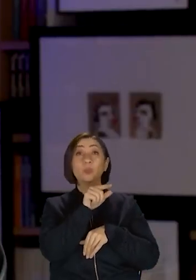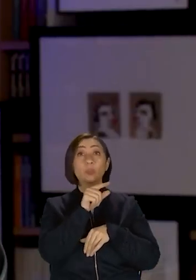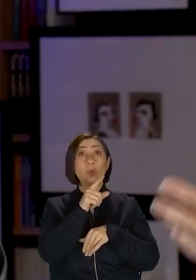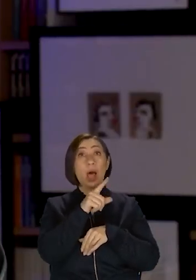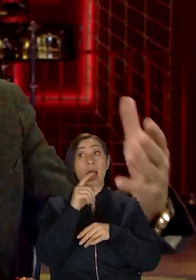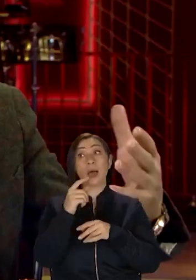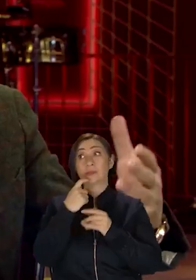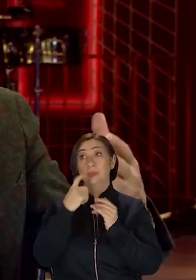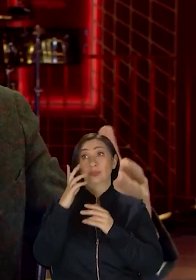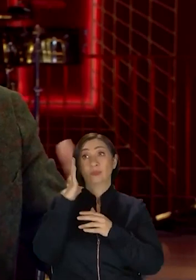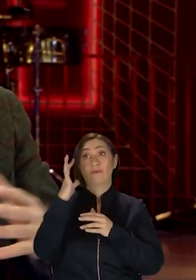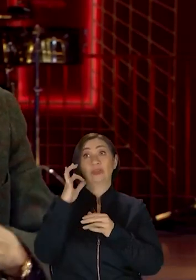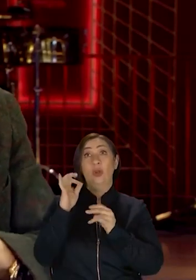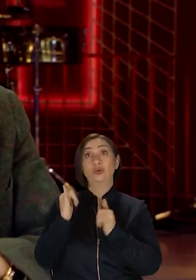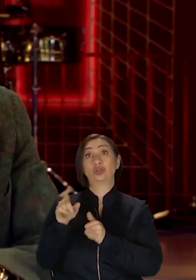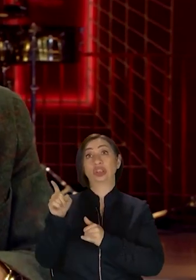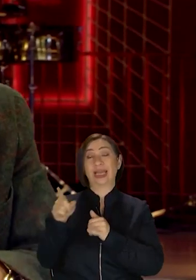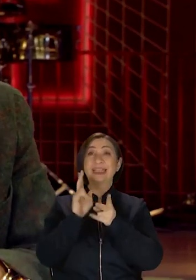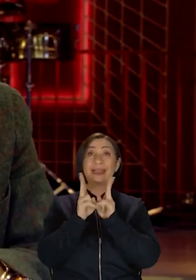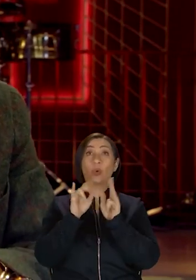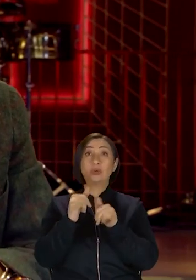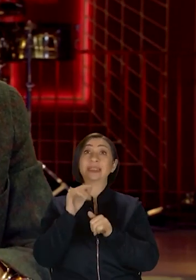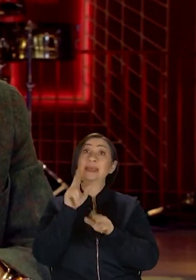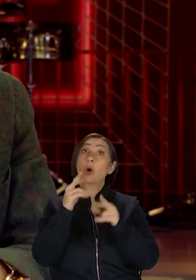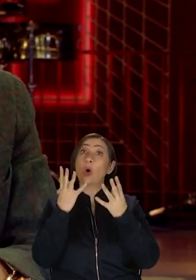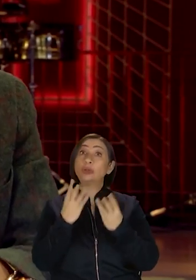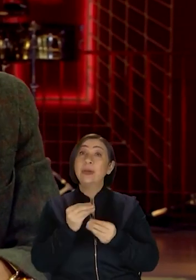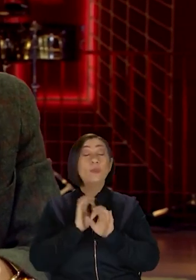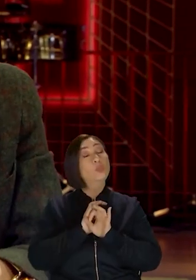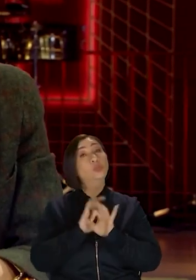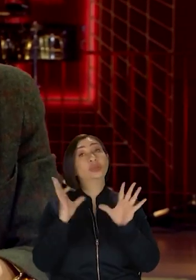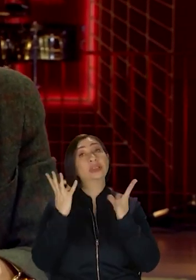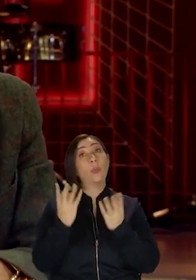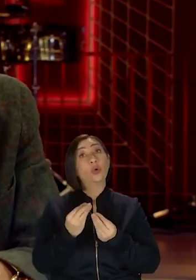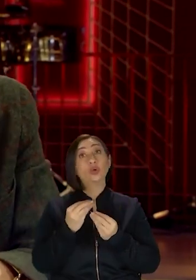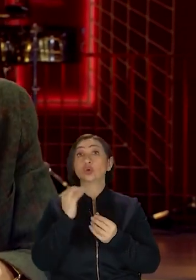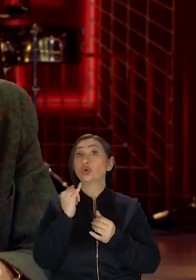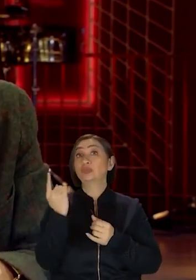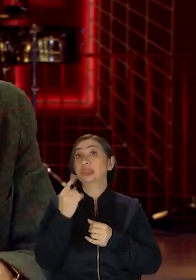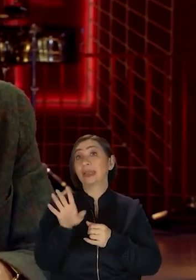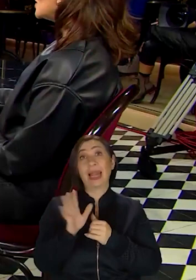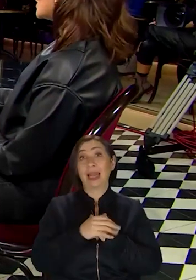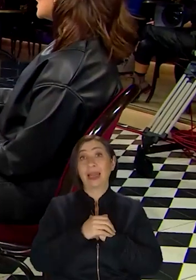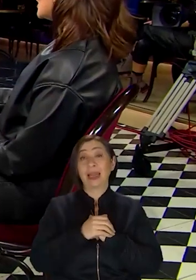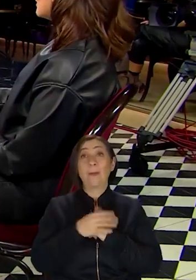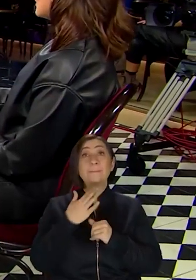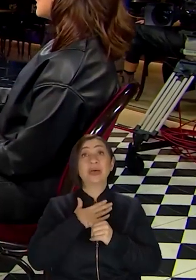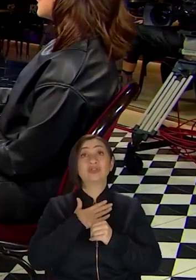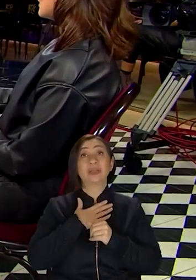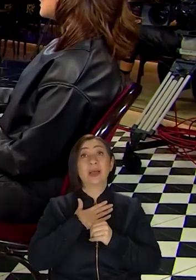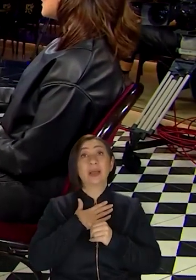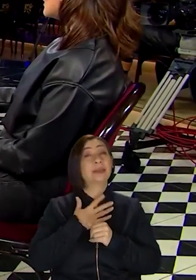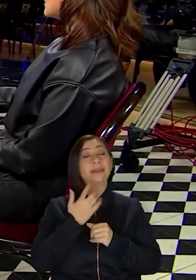bu amca oynayacak. Evet. Değil mi? Gibi olursa muhteşem olur. İşte kötü bir şey değil. Bence de değil. Ne dersin